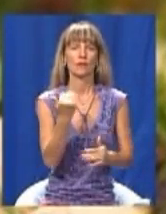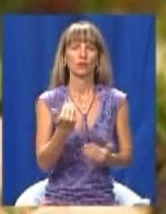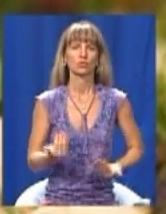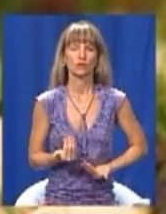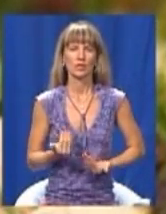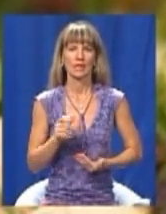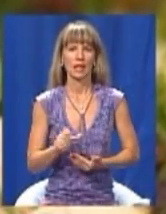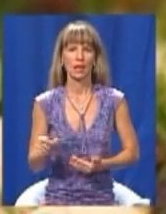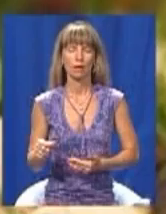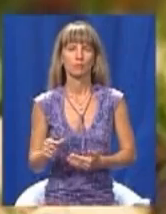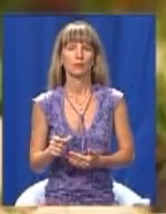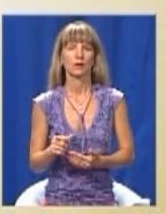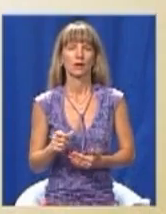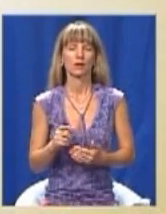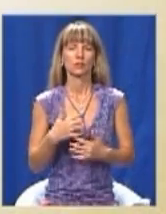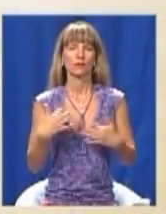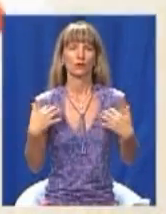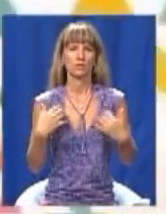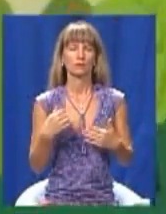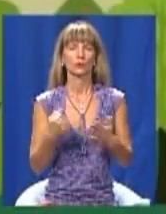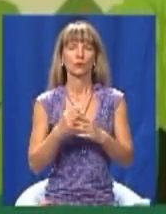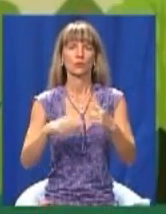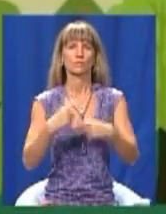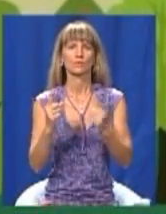До наступних зустрічей. Бувайте!